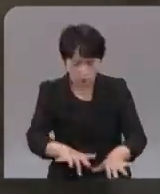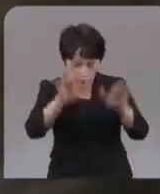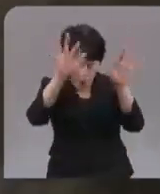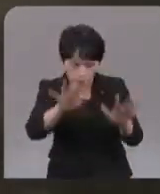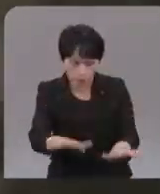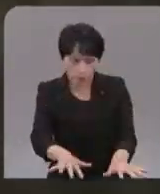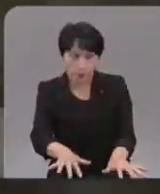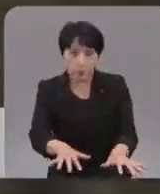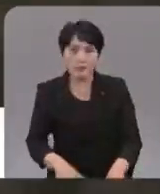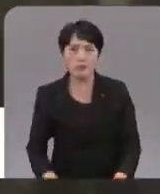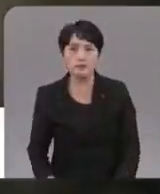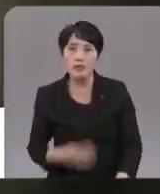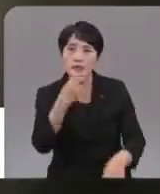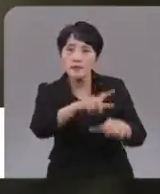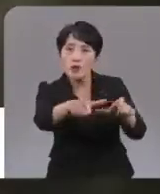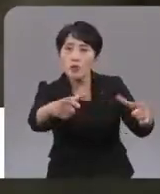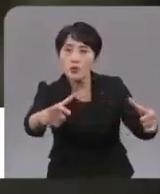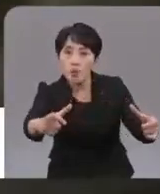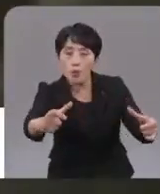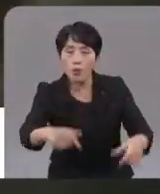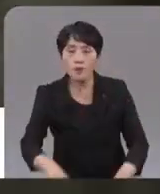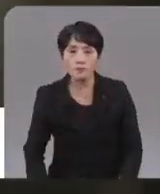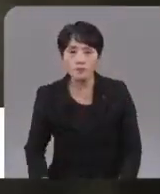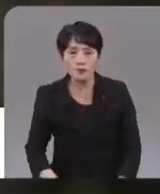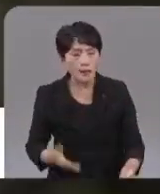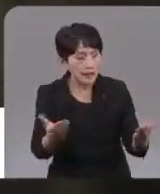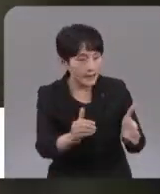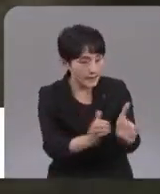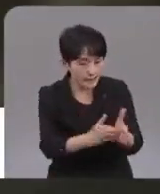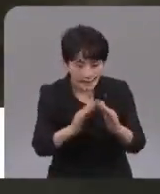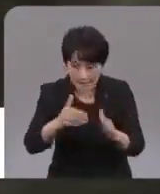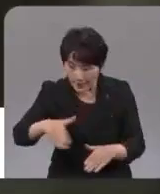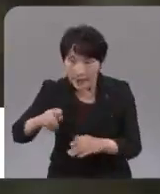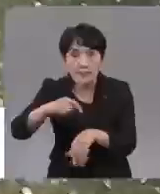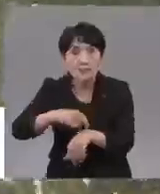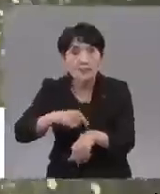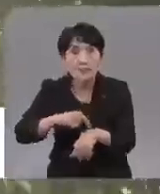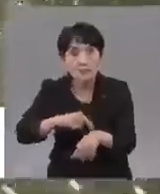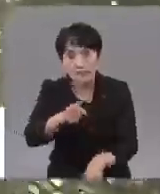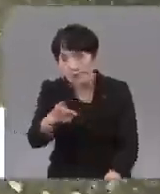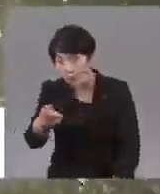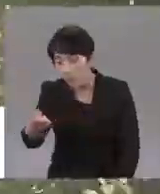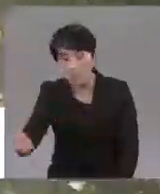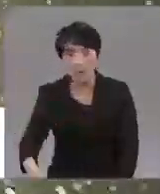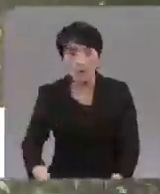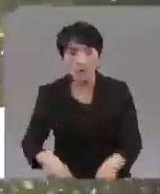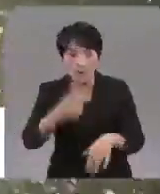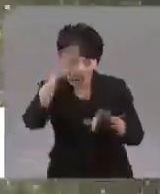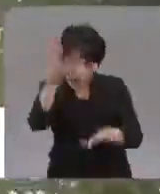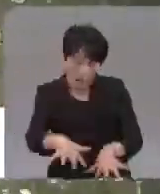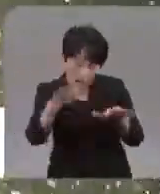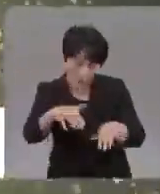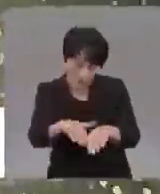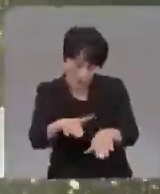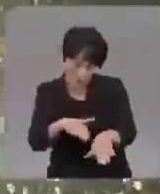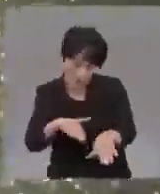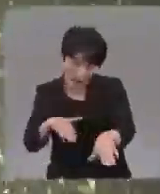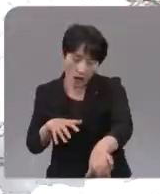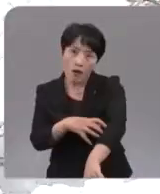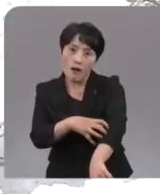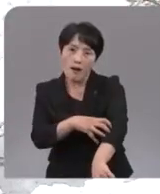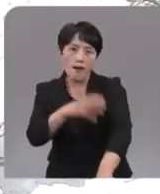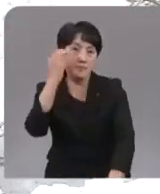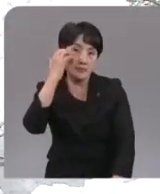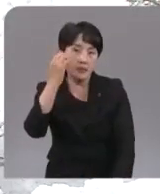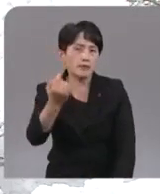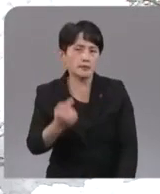Selasa siang di kota incon provinsi gongi wilayah bagian utara dari provinsi chungchong Selatan dan perairan laut Barat pada